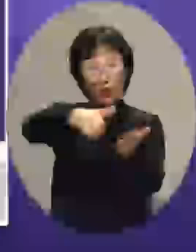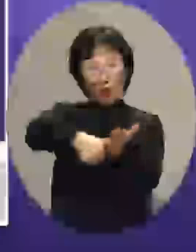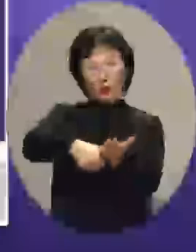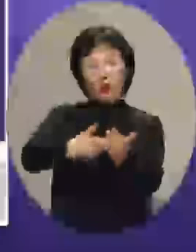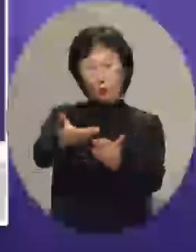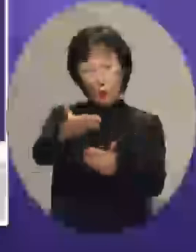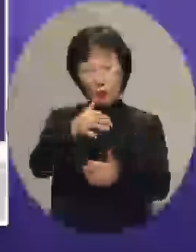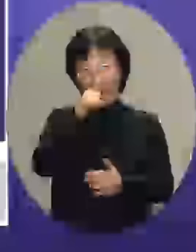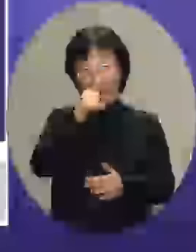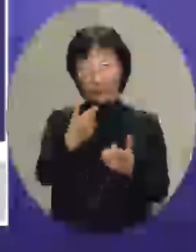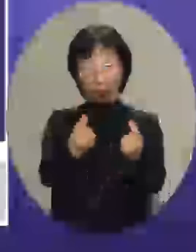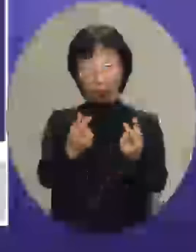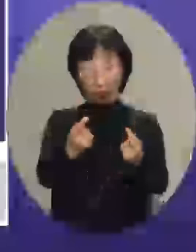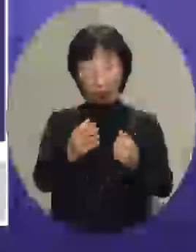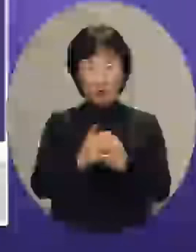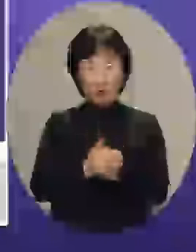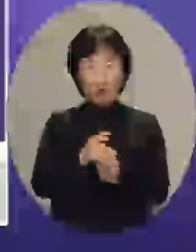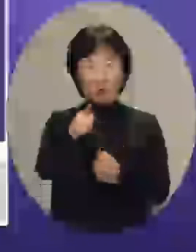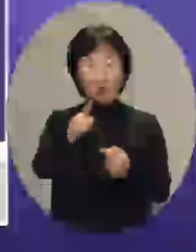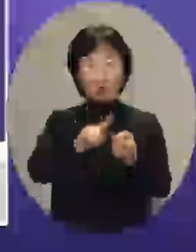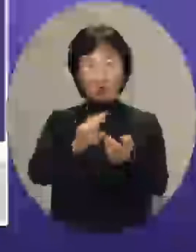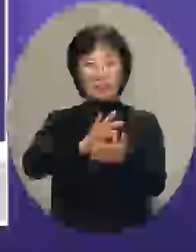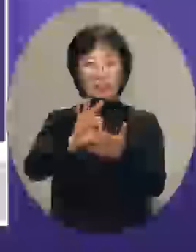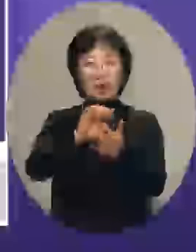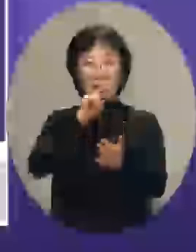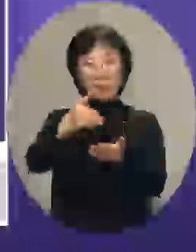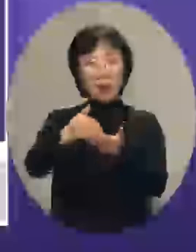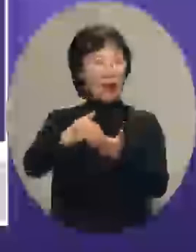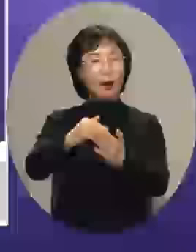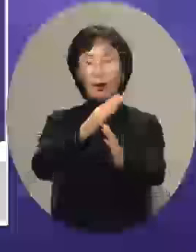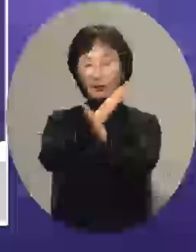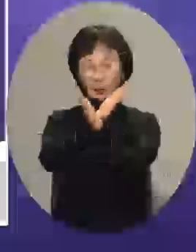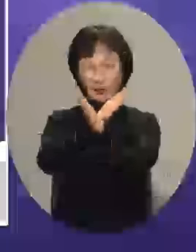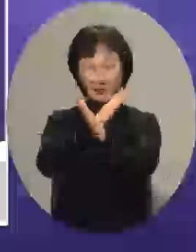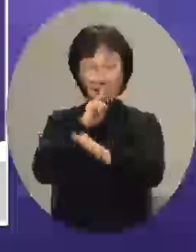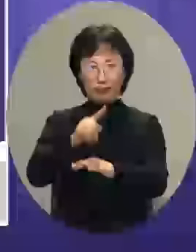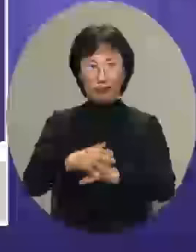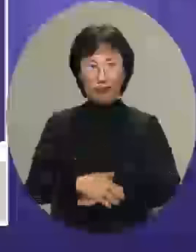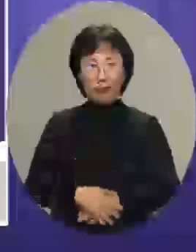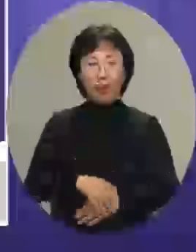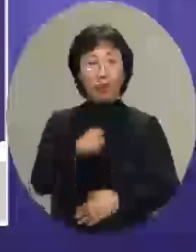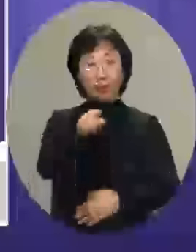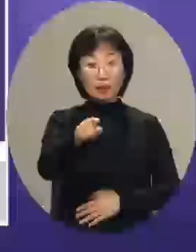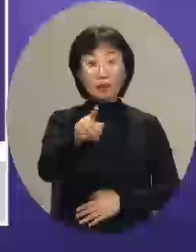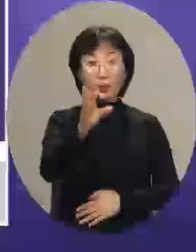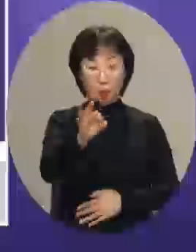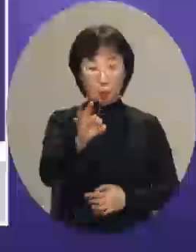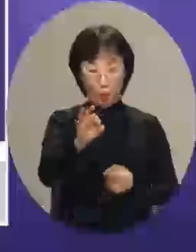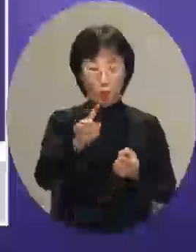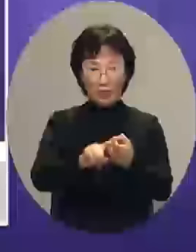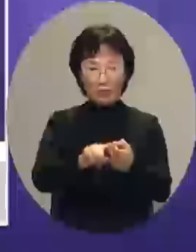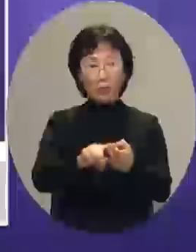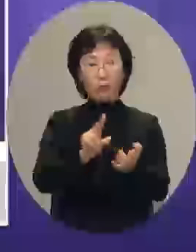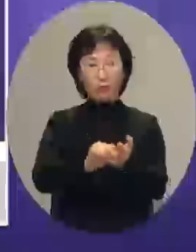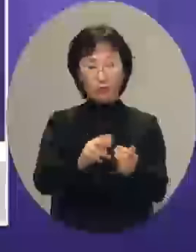용돈처럼 쓰는 게 아니고 전달했다고 수단 말씀을 하시면 안 됩니다. 예, 알겠습니다. 그다음에 저도 특활비 문제가 있다고 봅니다.